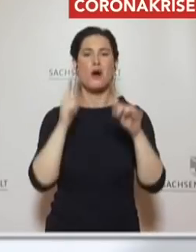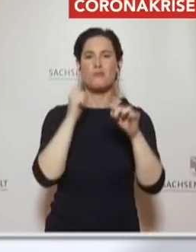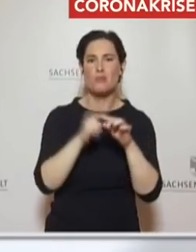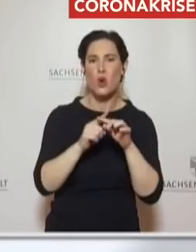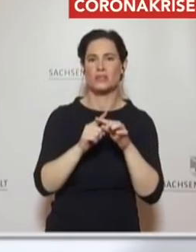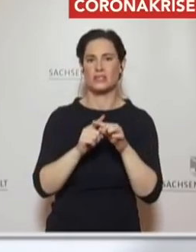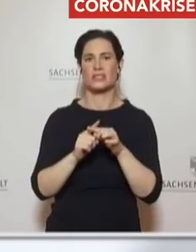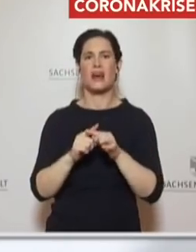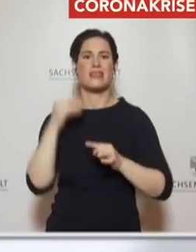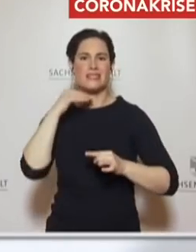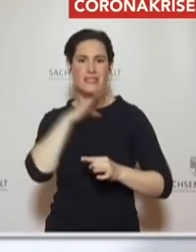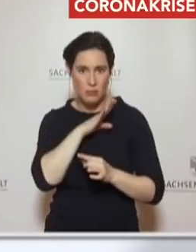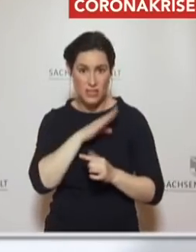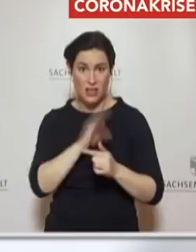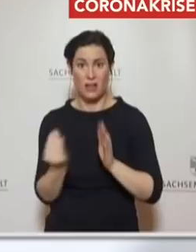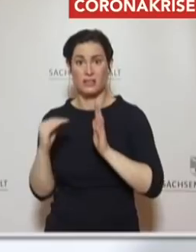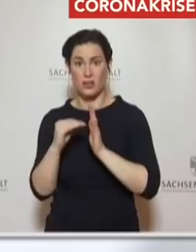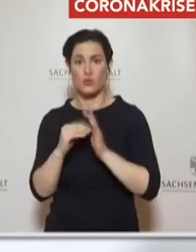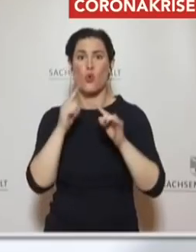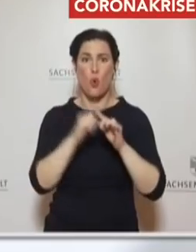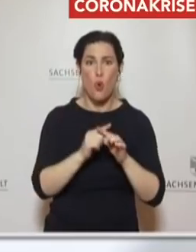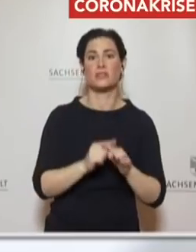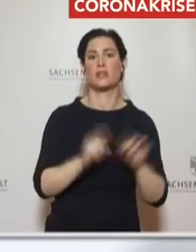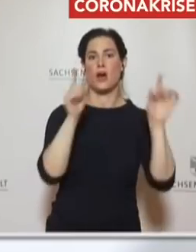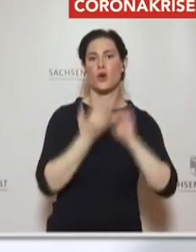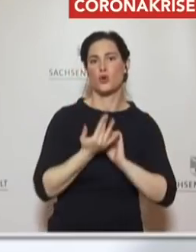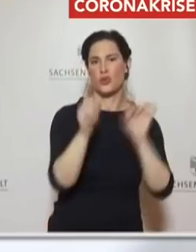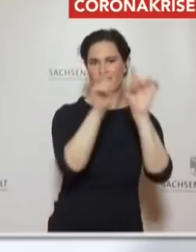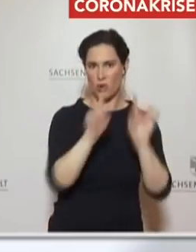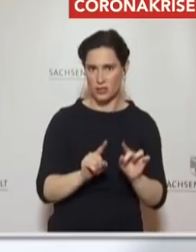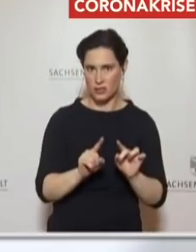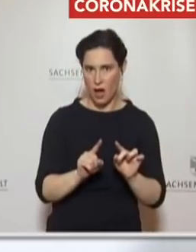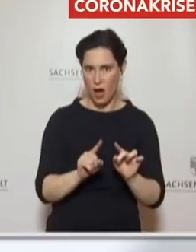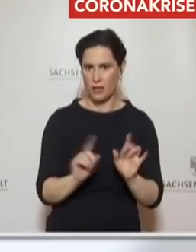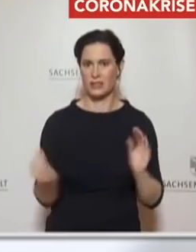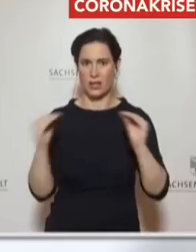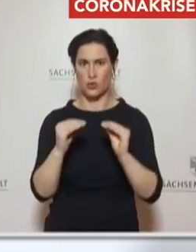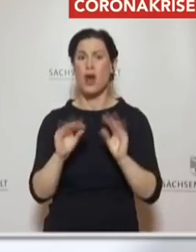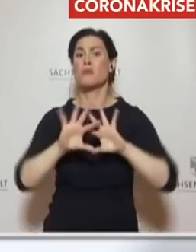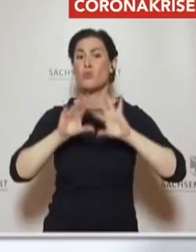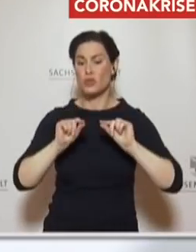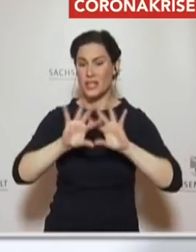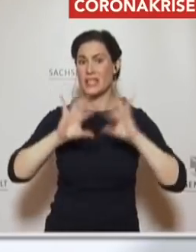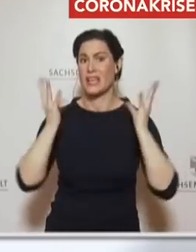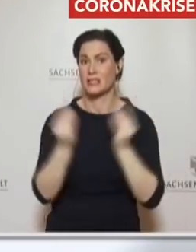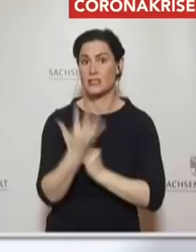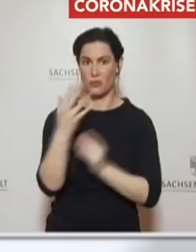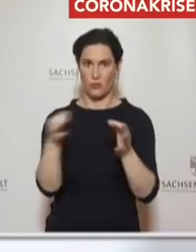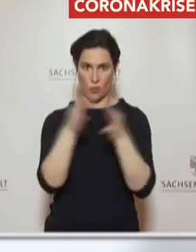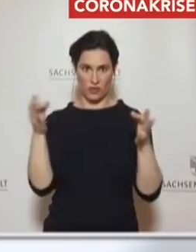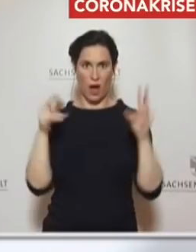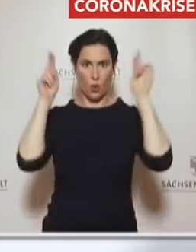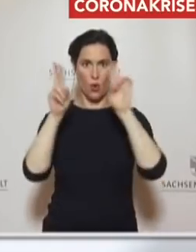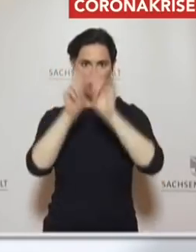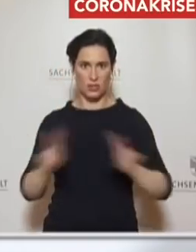den Ostersonnabend und den Gründonnerstag mit hinzunehmen und damit 5 Tage entsprechend eine Osterruhe versuchen, gesellschaftlich